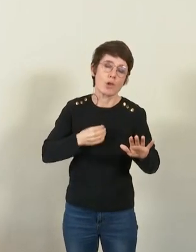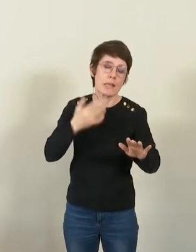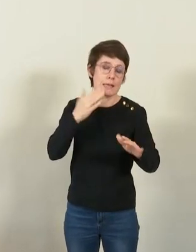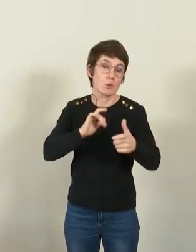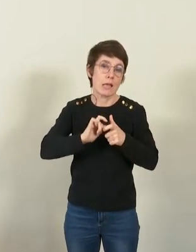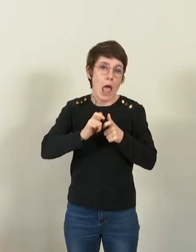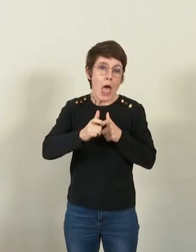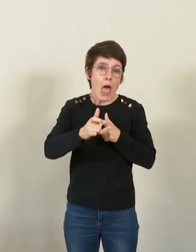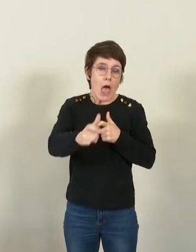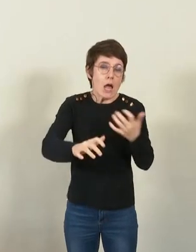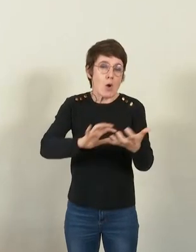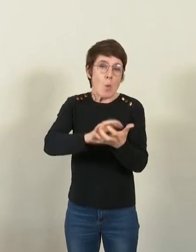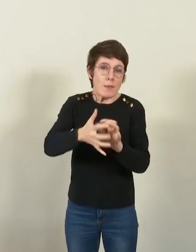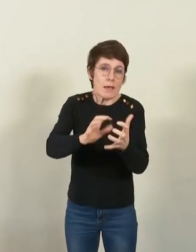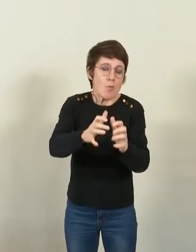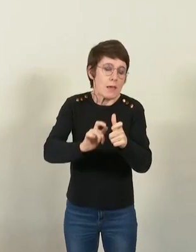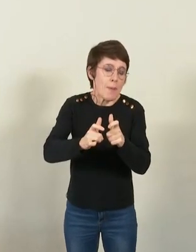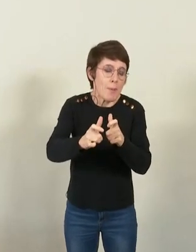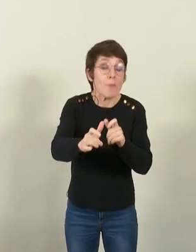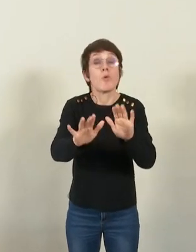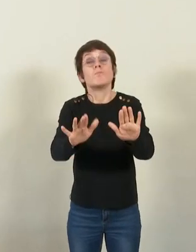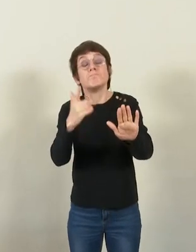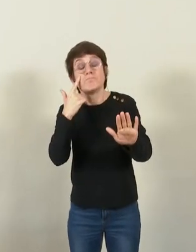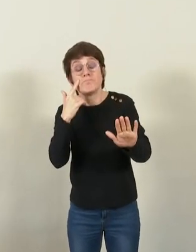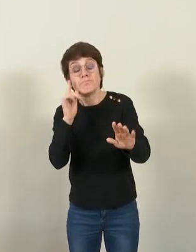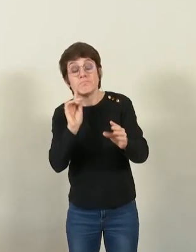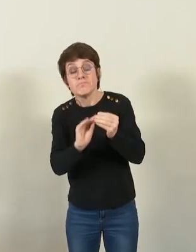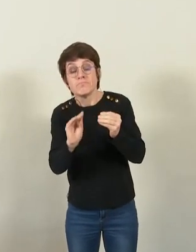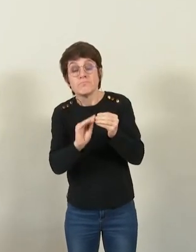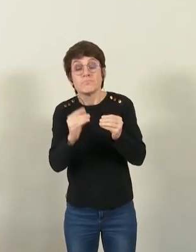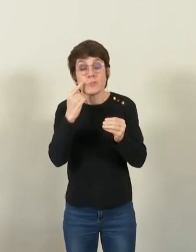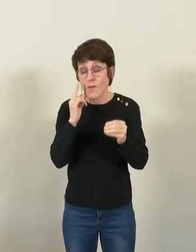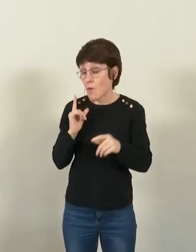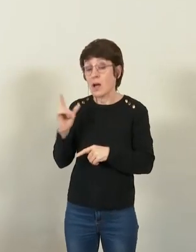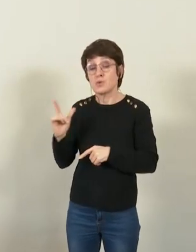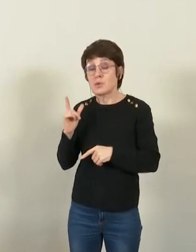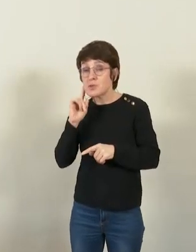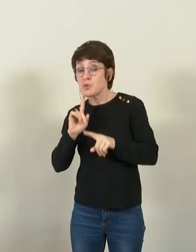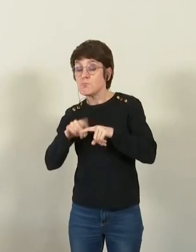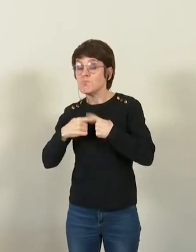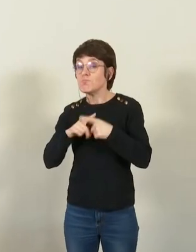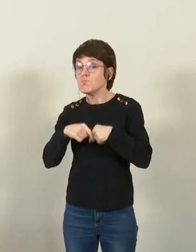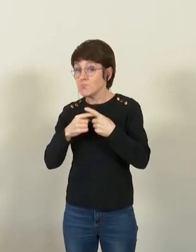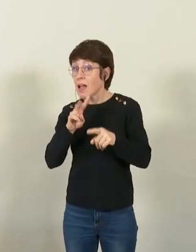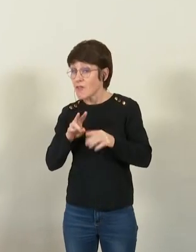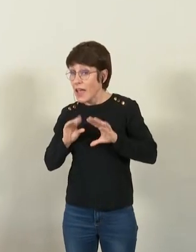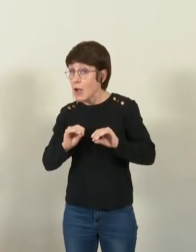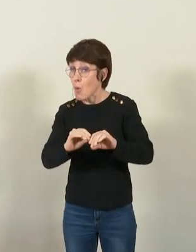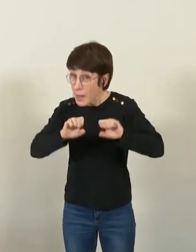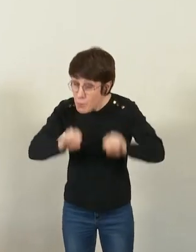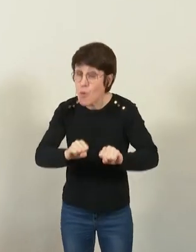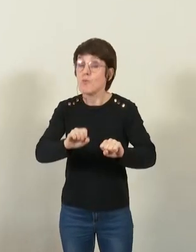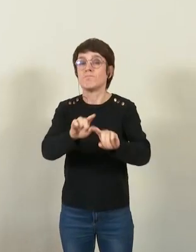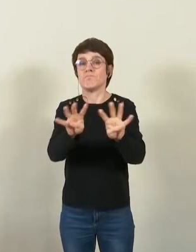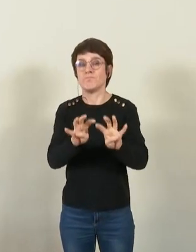gaz donc on reste un peu dubitative toutes les deux sur la la capacité à mettre en œuvre en